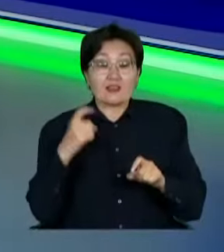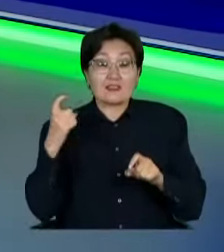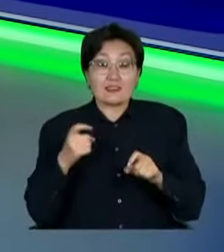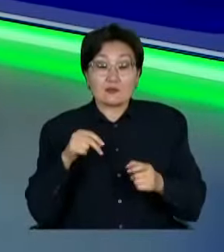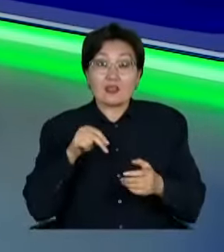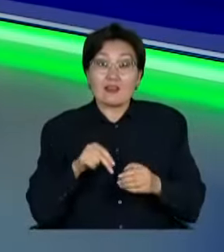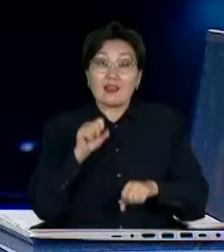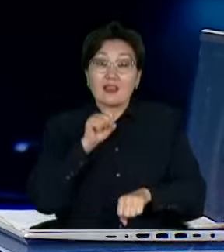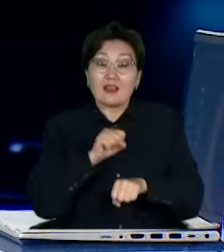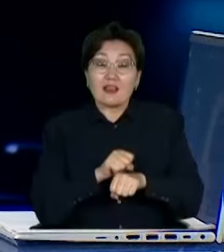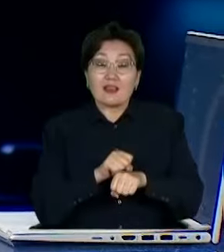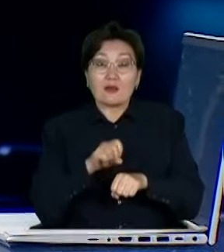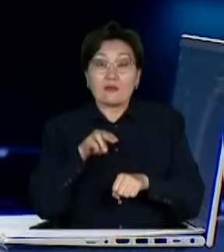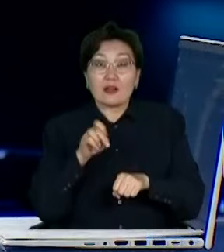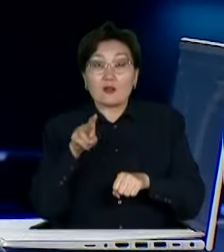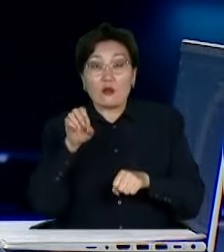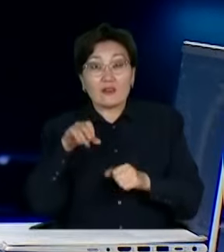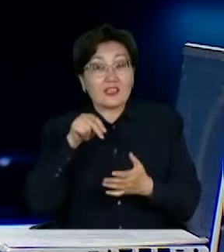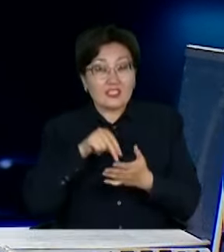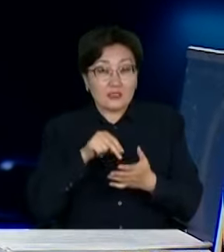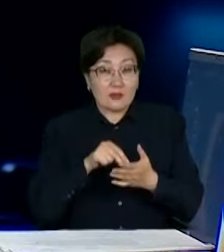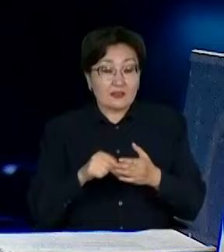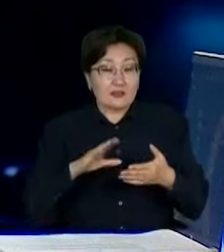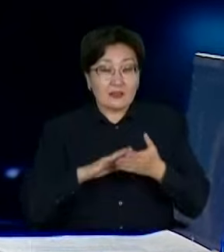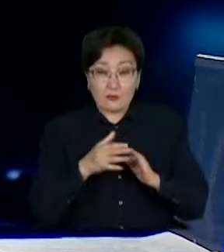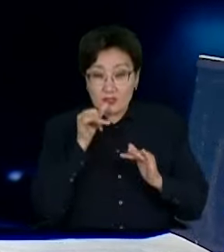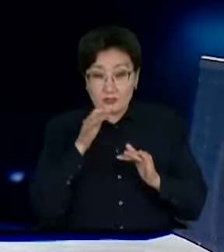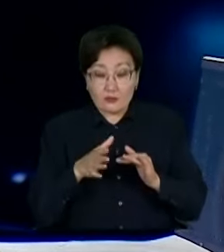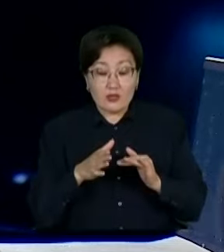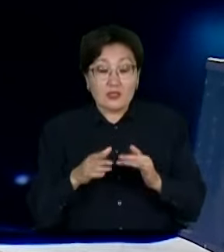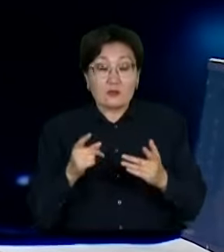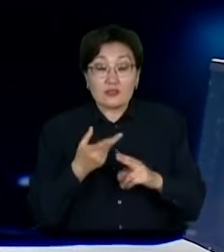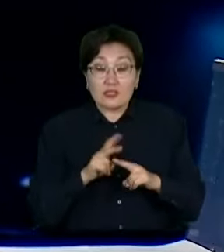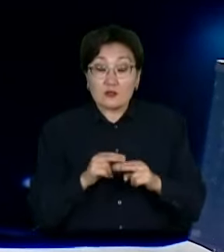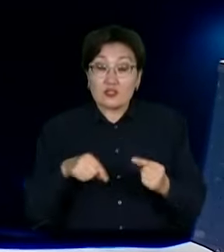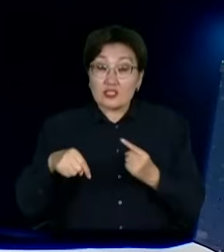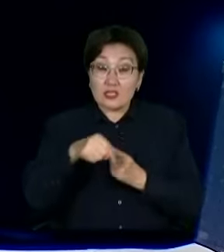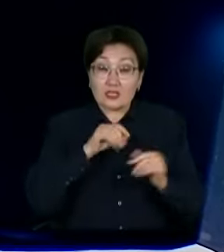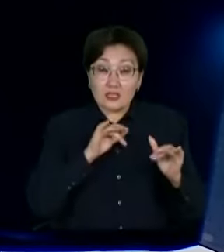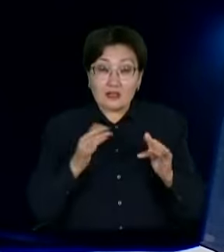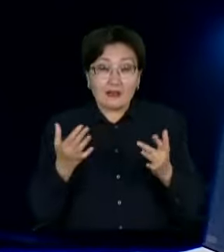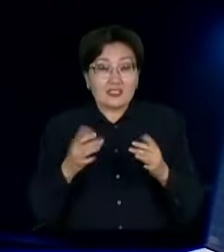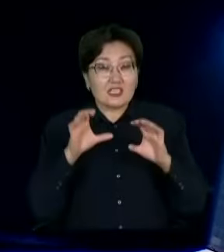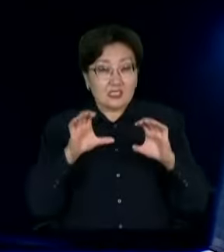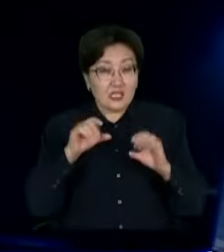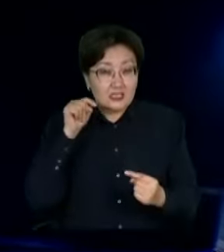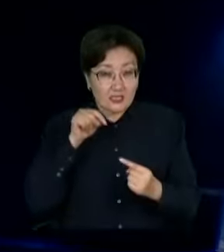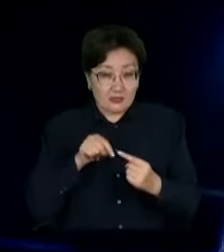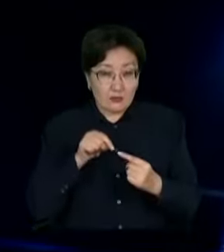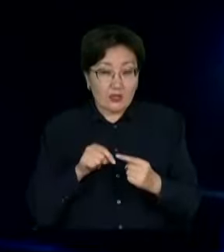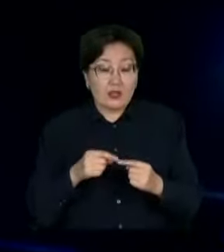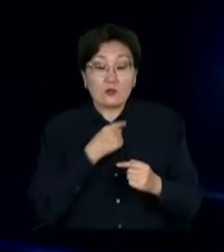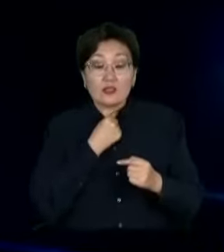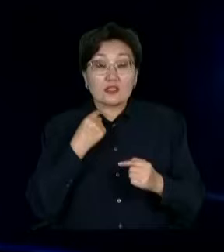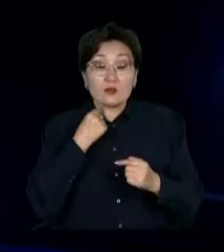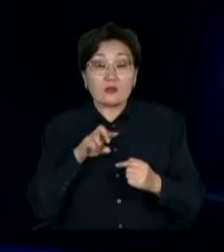отыр. Ал жердің иесі сотқа жүгініпті. Жүргізушілерді тығырыққа тіреген кәсіпкердің әрекеті қаншалықты заңды.